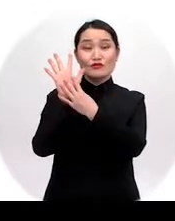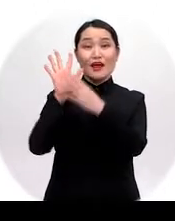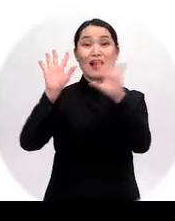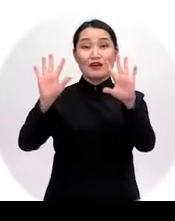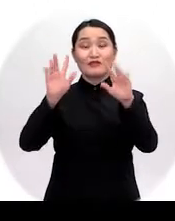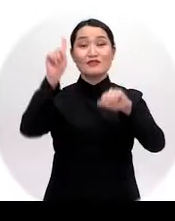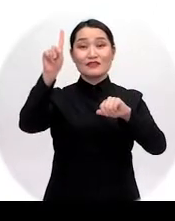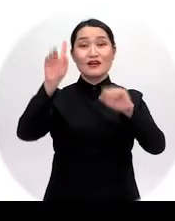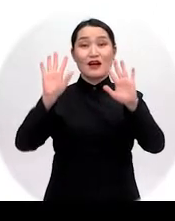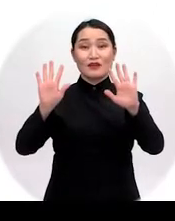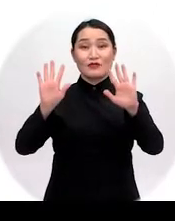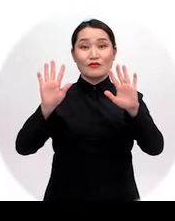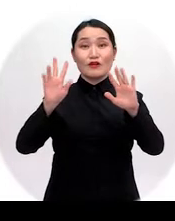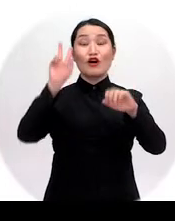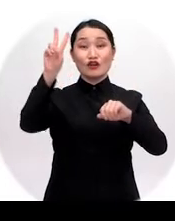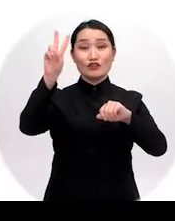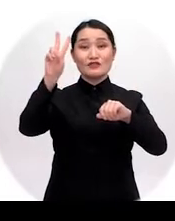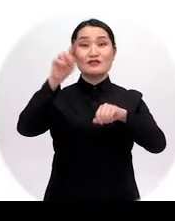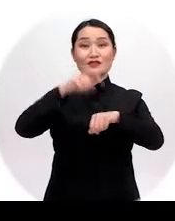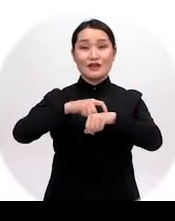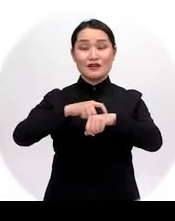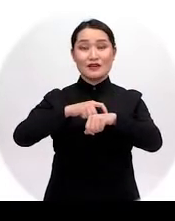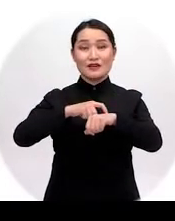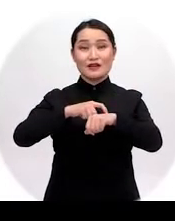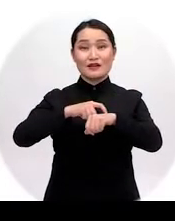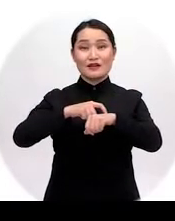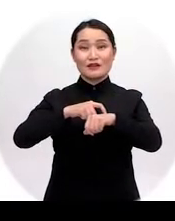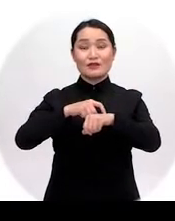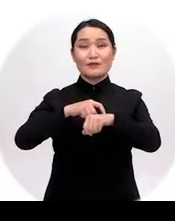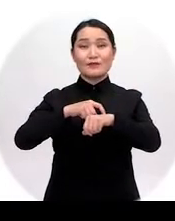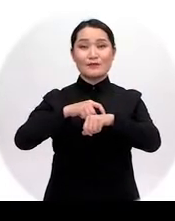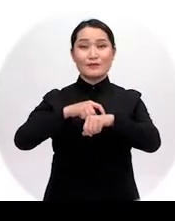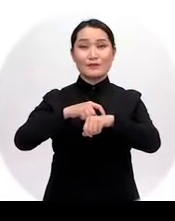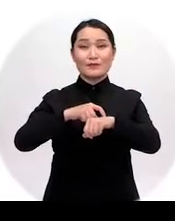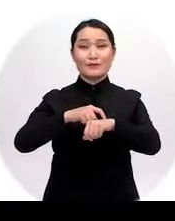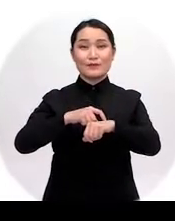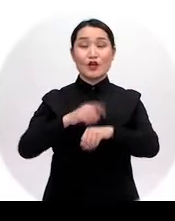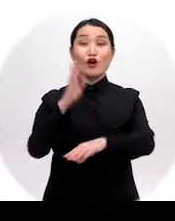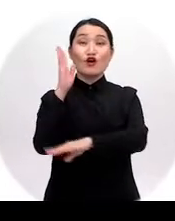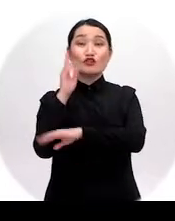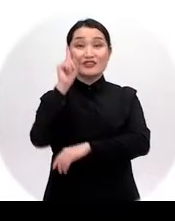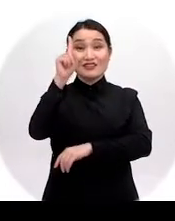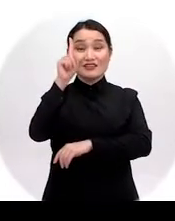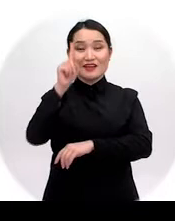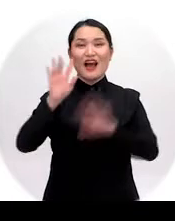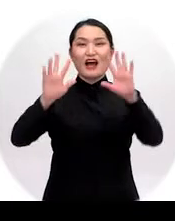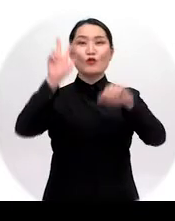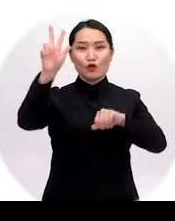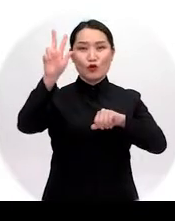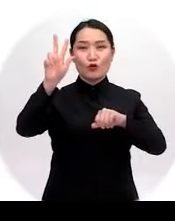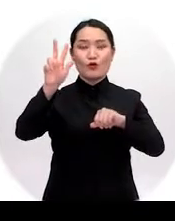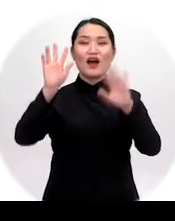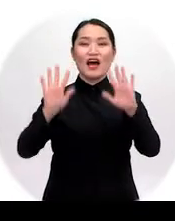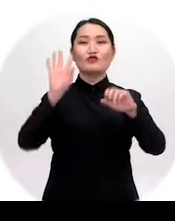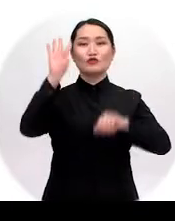10, 11, өдрийн 12 цаг. За, өдрийн 1 цаг болохыг 13.